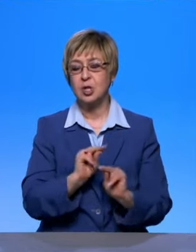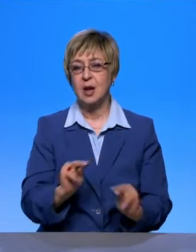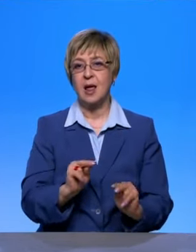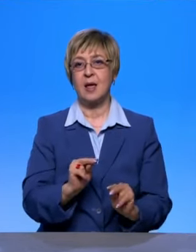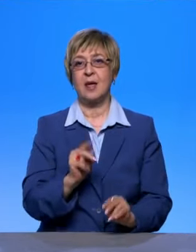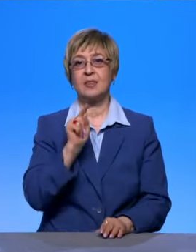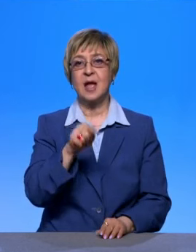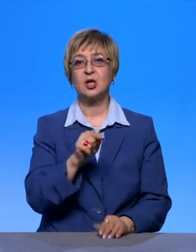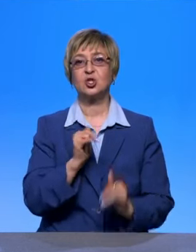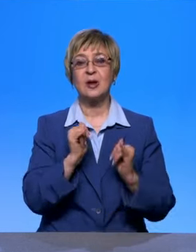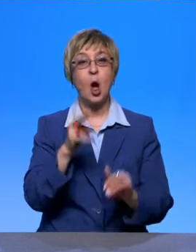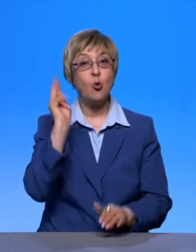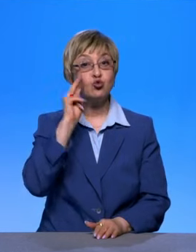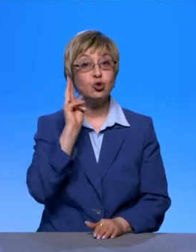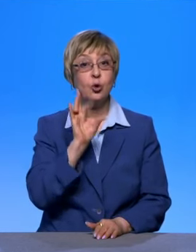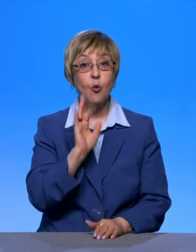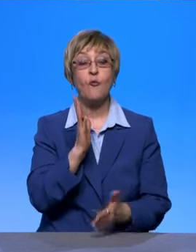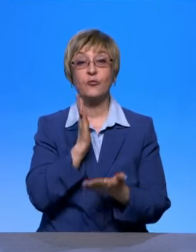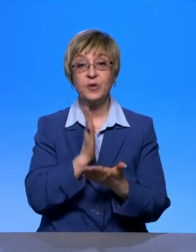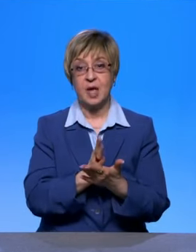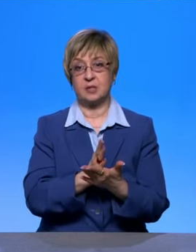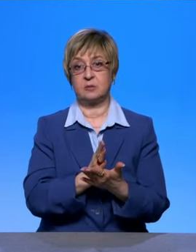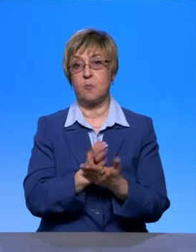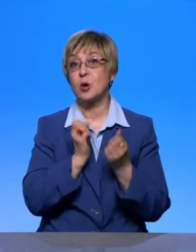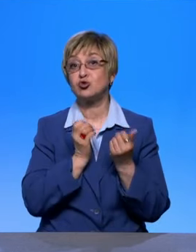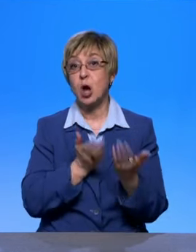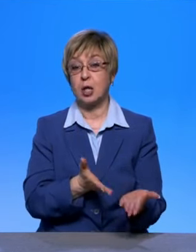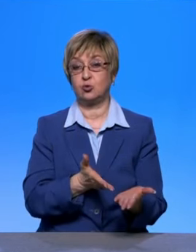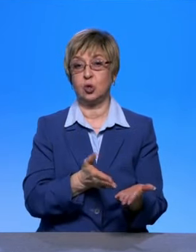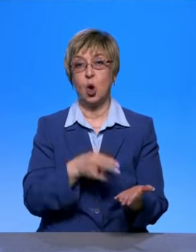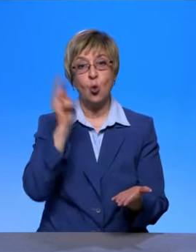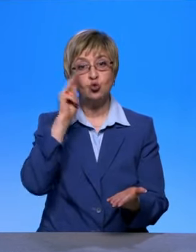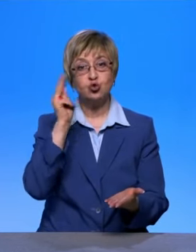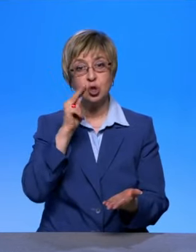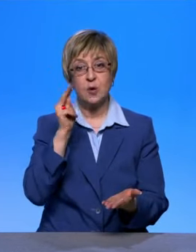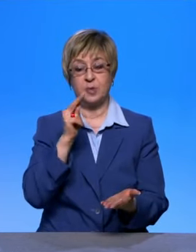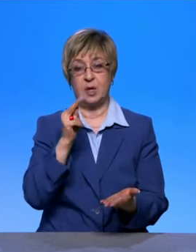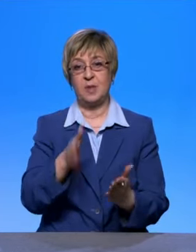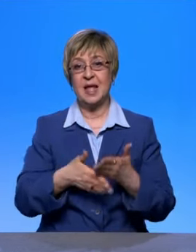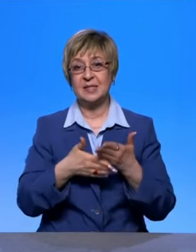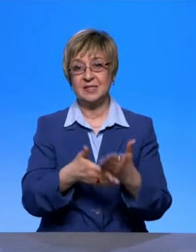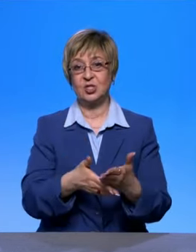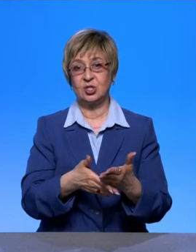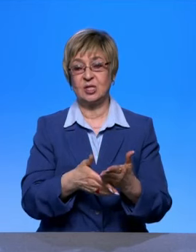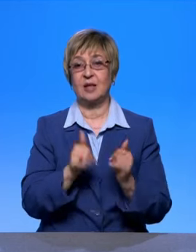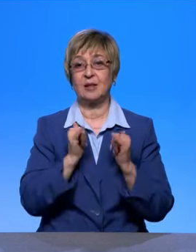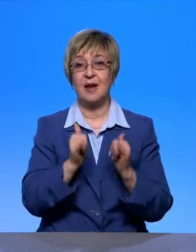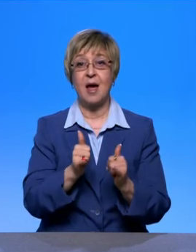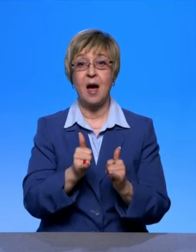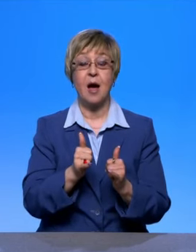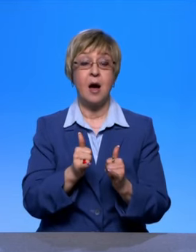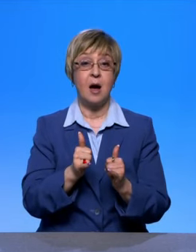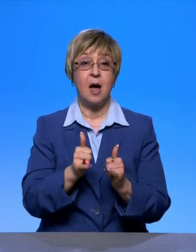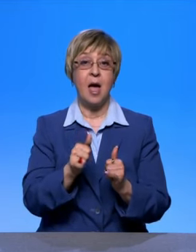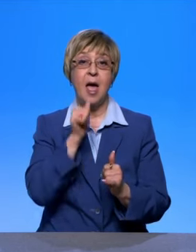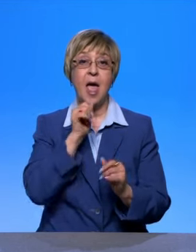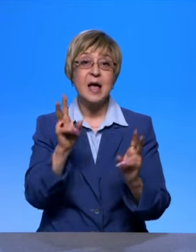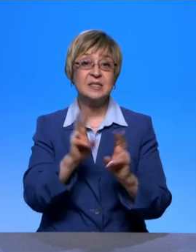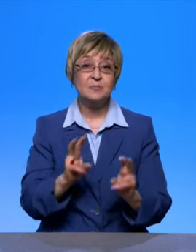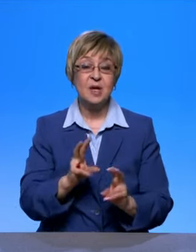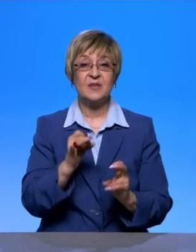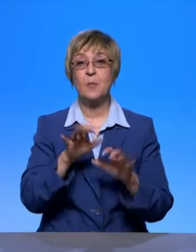для учеников есть, да? Есть, пожалуйста, учебные методические пособия для экспертов и председателей этих